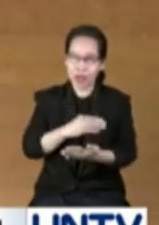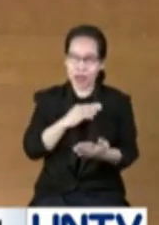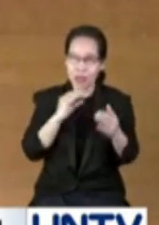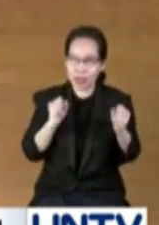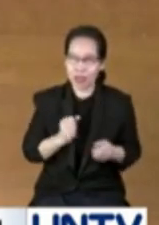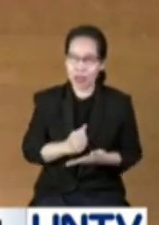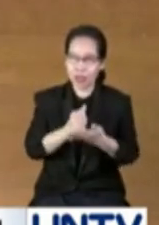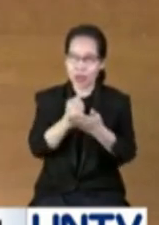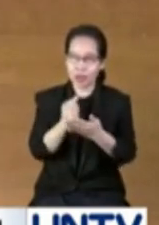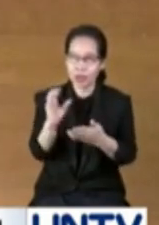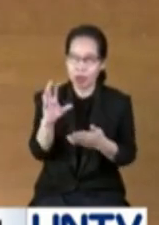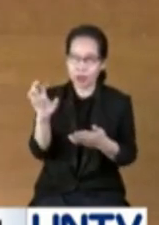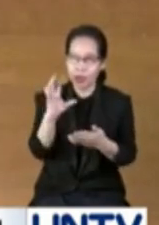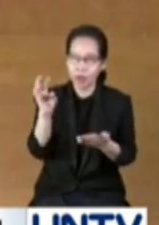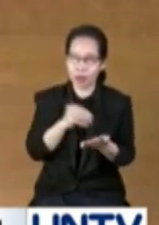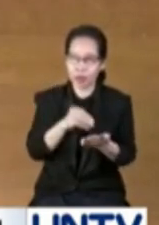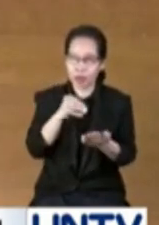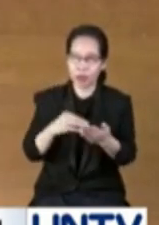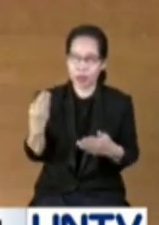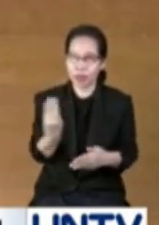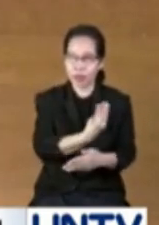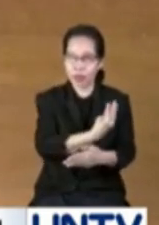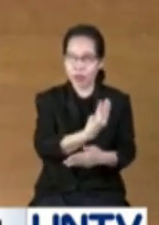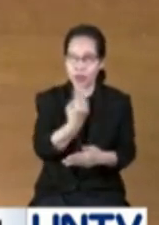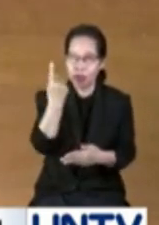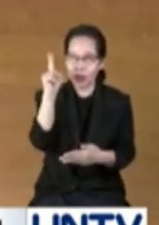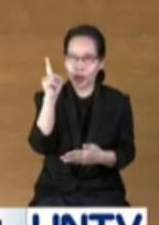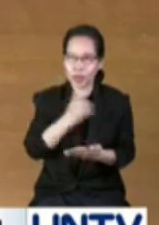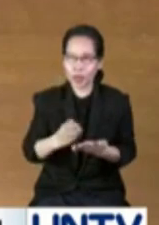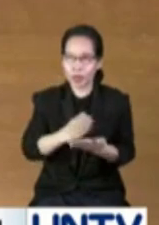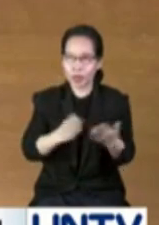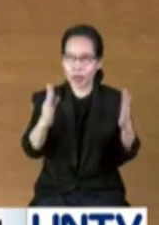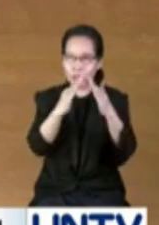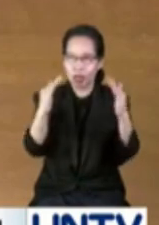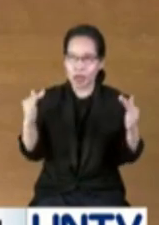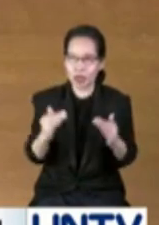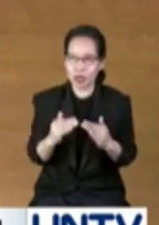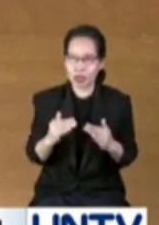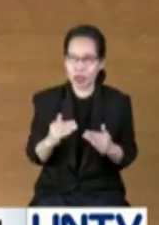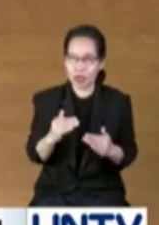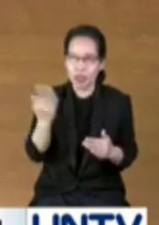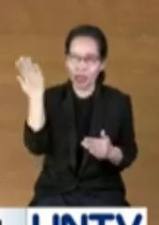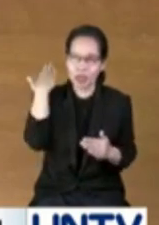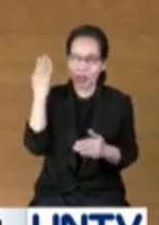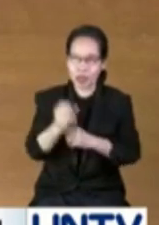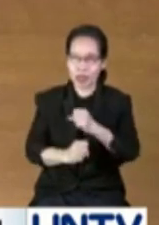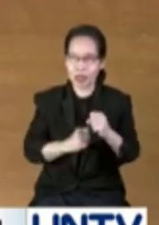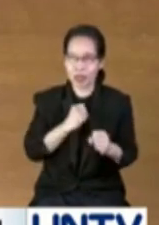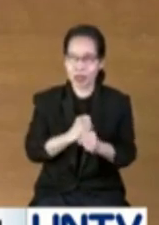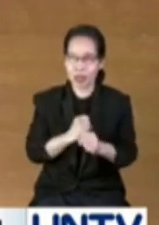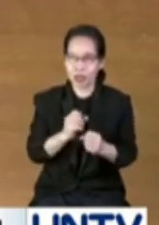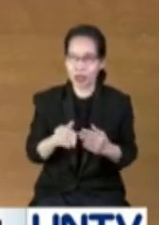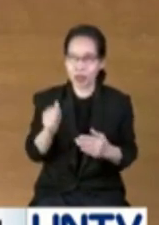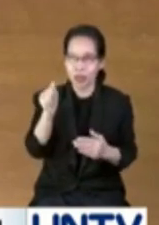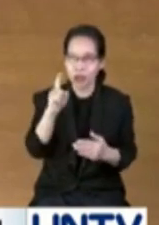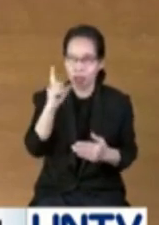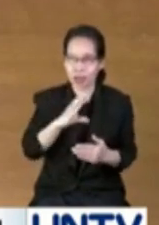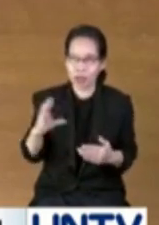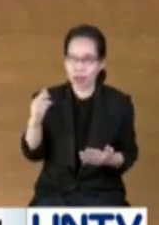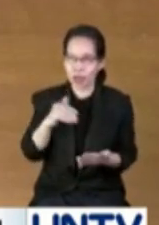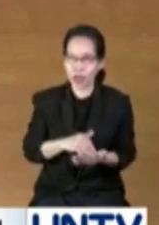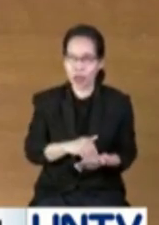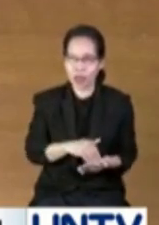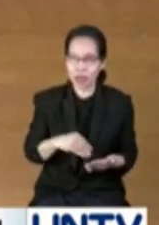15 milyong membro para makabili ng bahay. Sa nakaraang taon, mahigit 100,000 ang kumuha